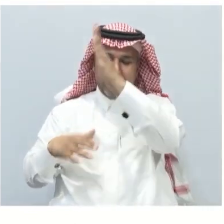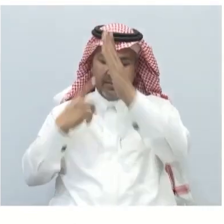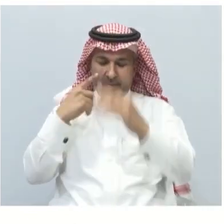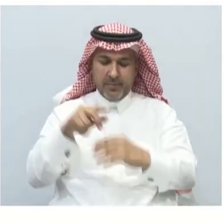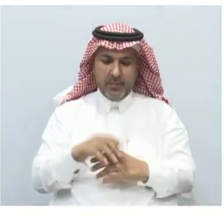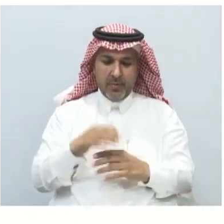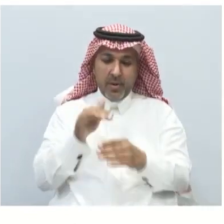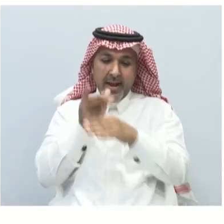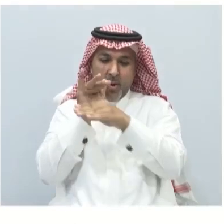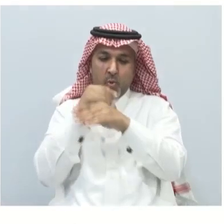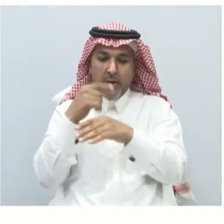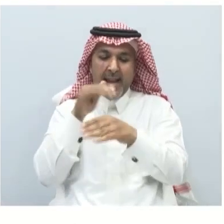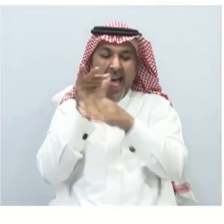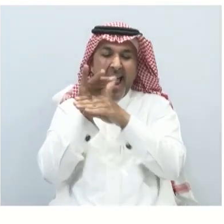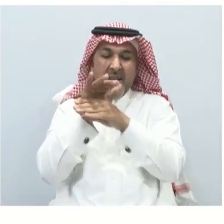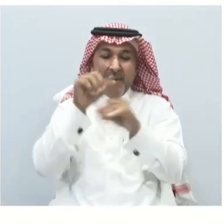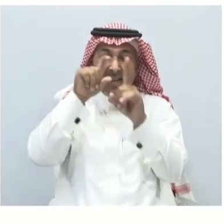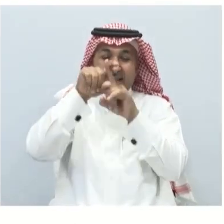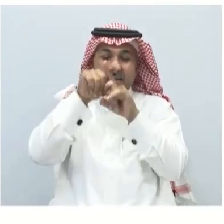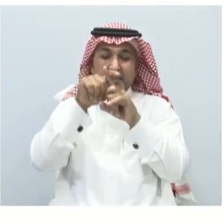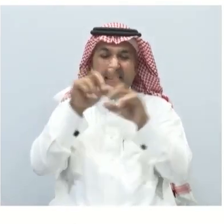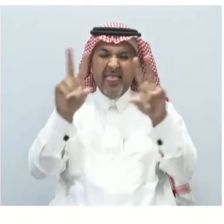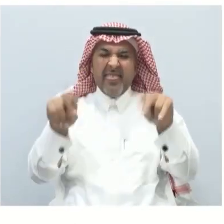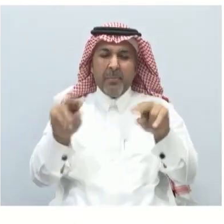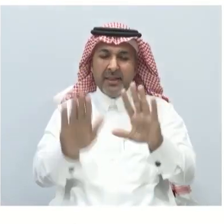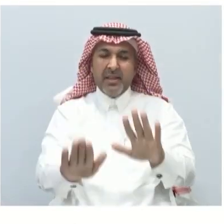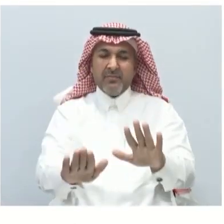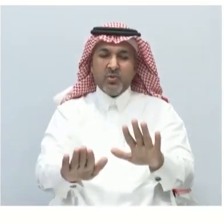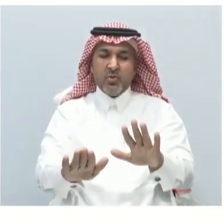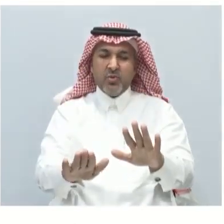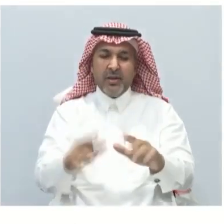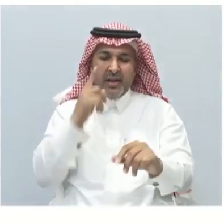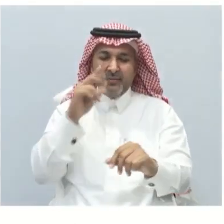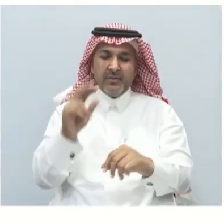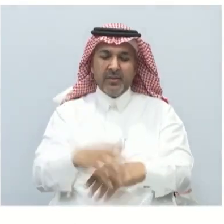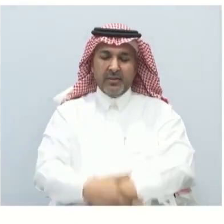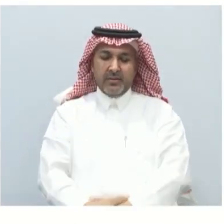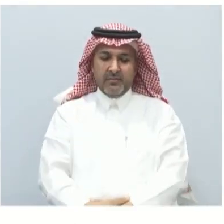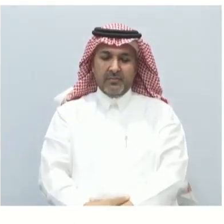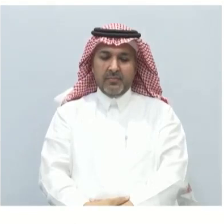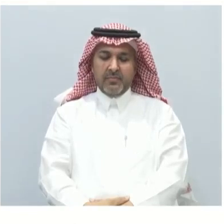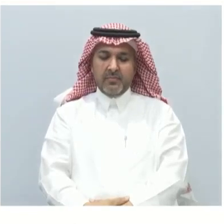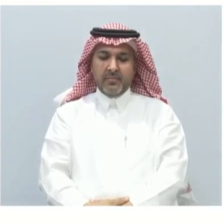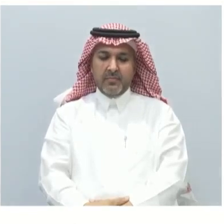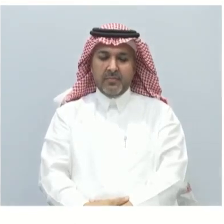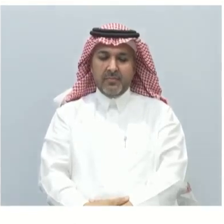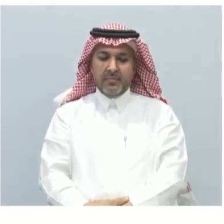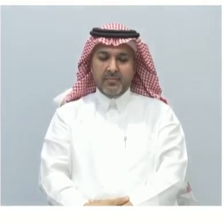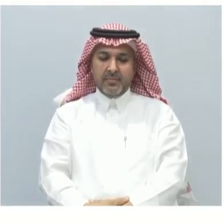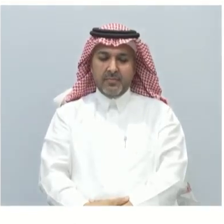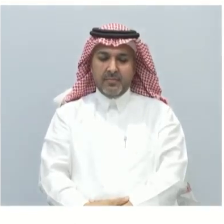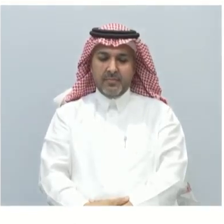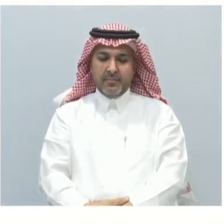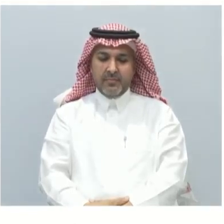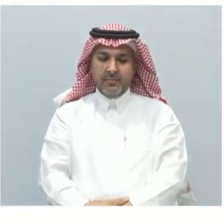اعطاك نسبه مئويه ثابته كنسبه زياده ممكن ان احنا نستخدم داله النمو الاسي هذه اللي هي داله الزياده